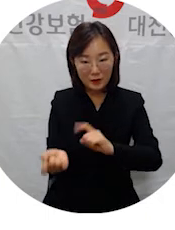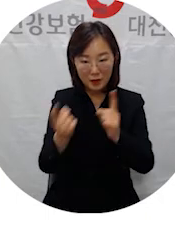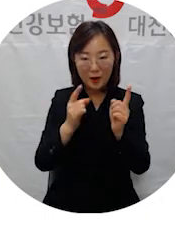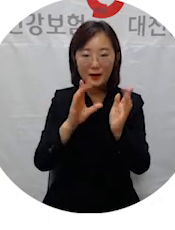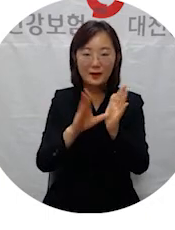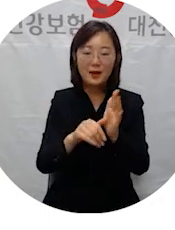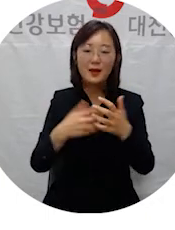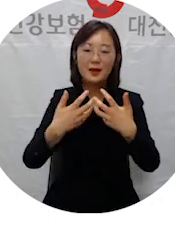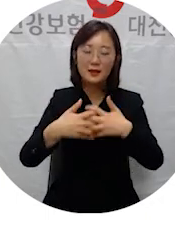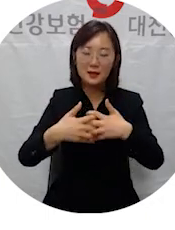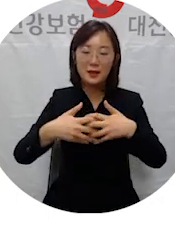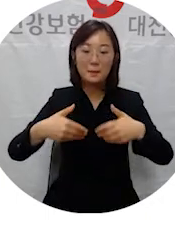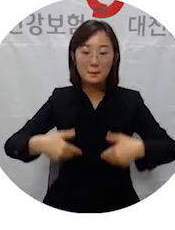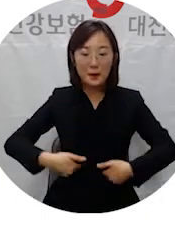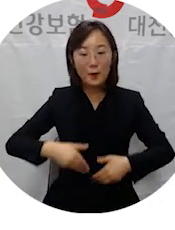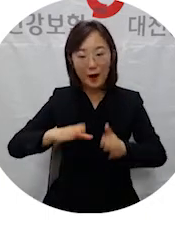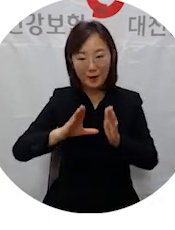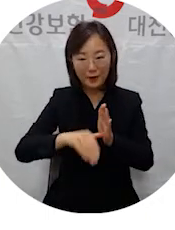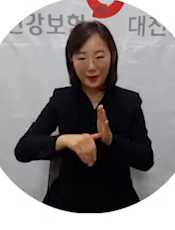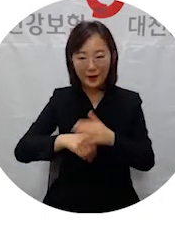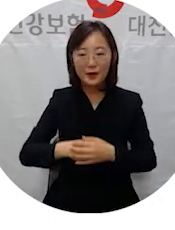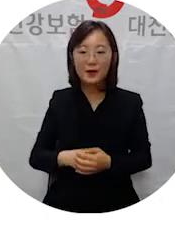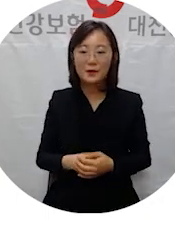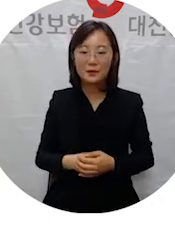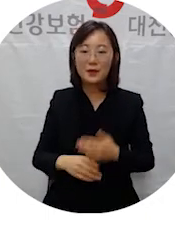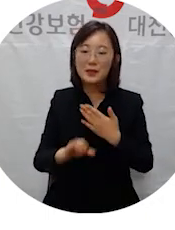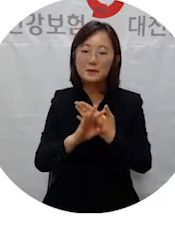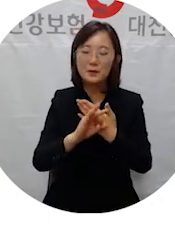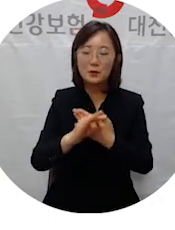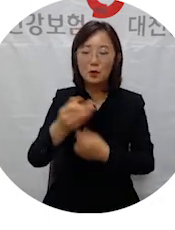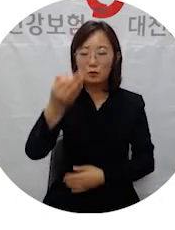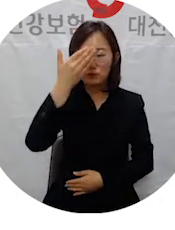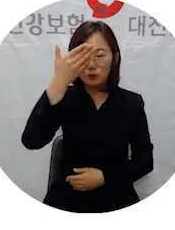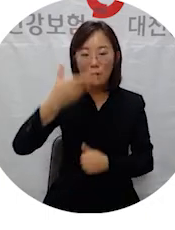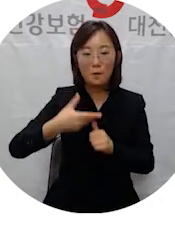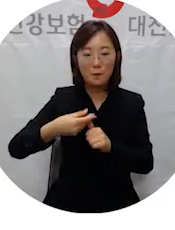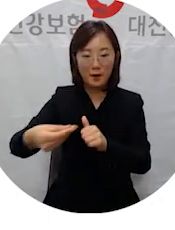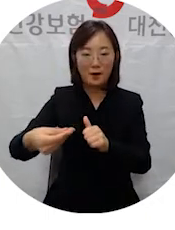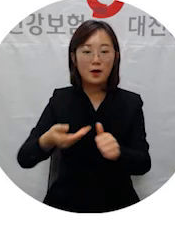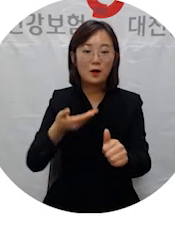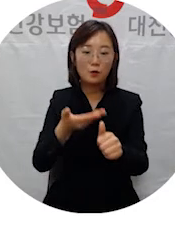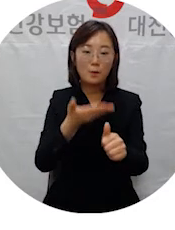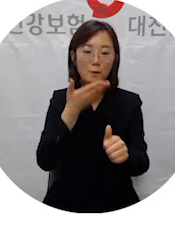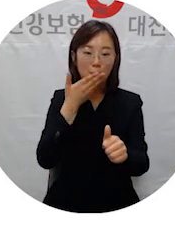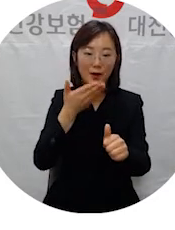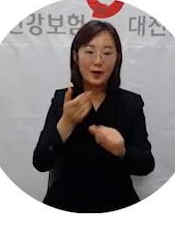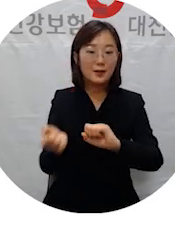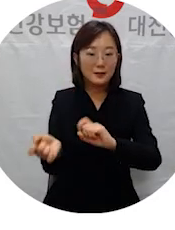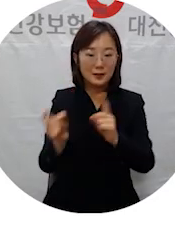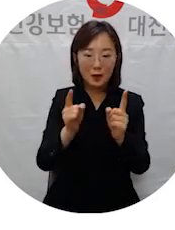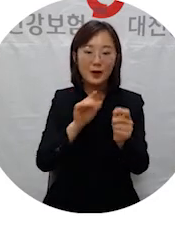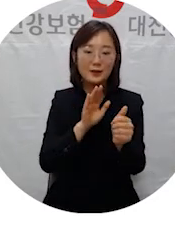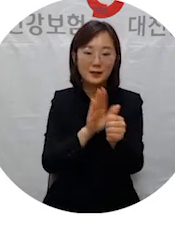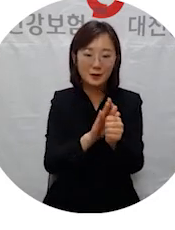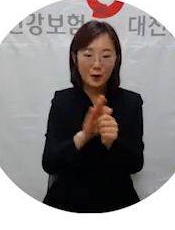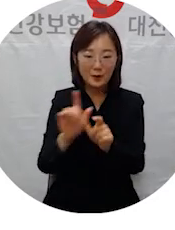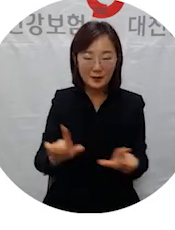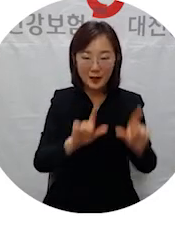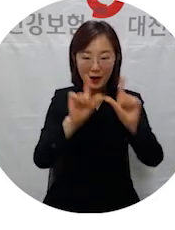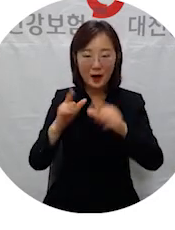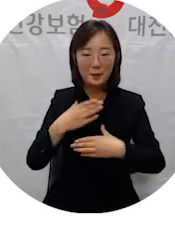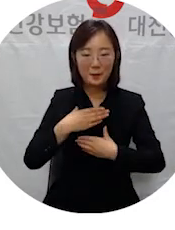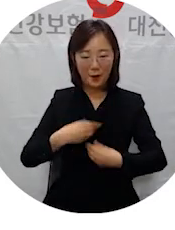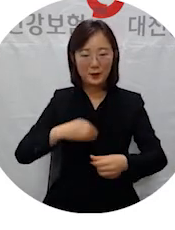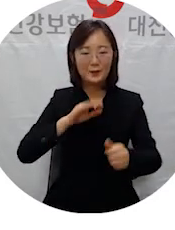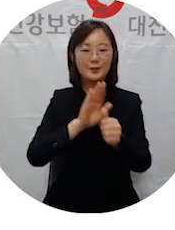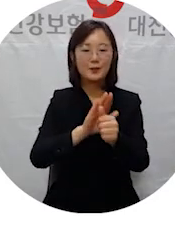과정에서 일시적으로 보조기기가 필요한 가입자 등에게 보조기기 무료 대여 서비스를 제공하여 재활 지원